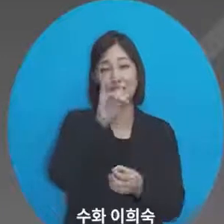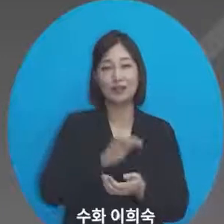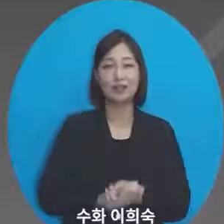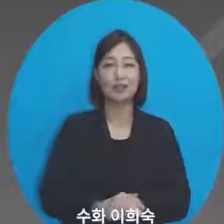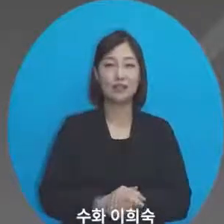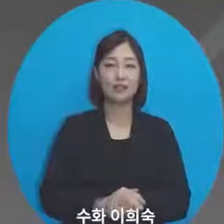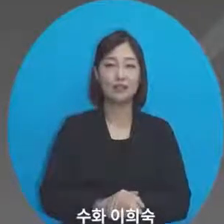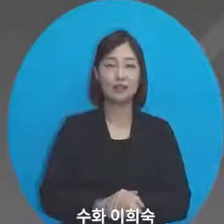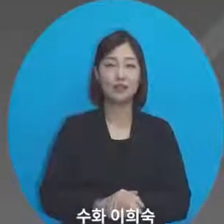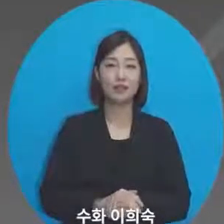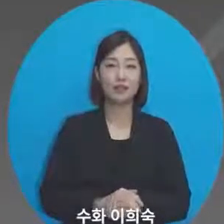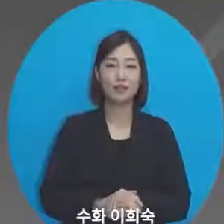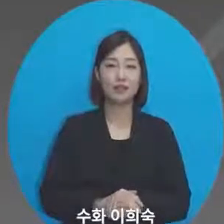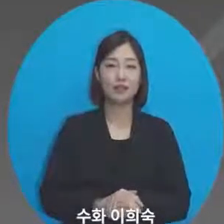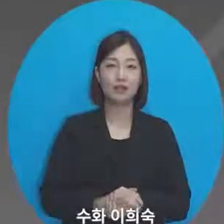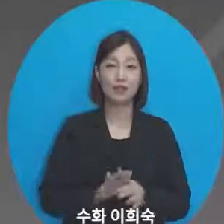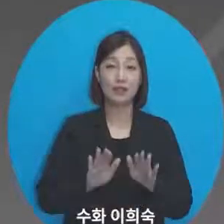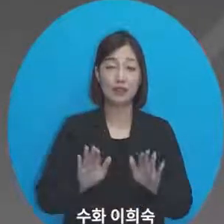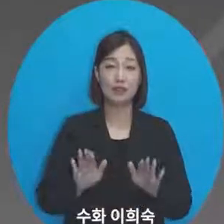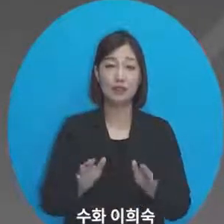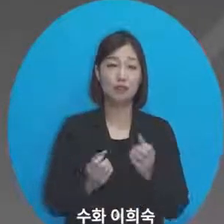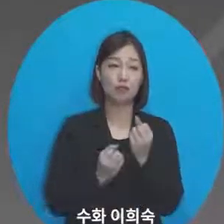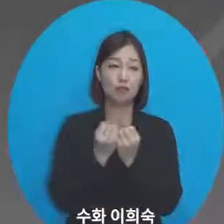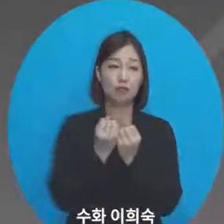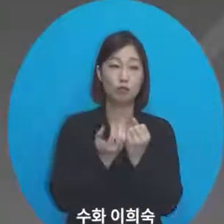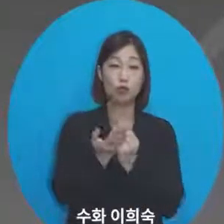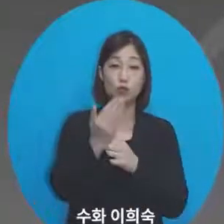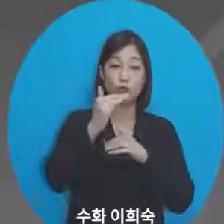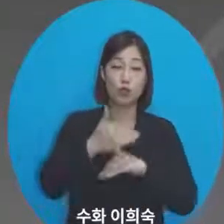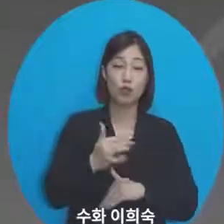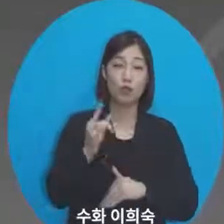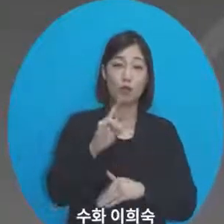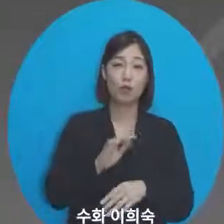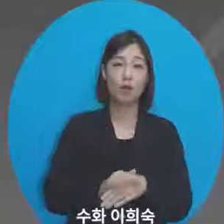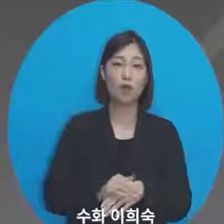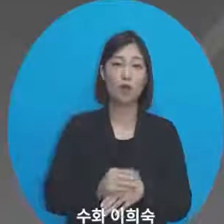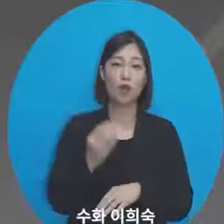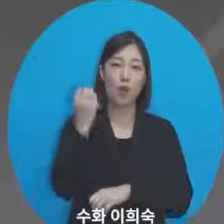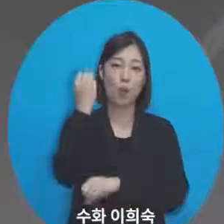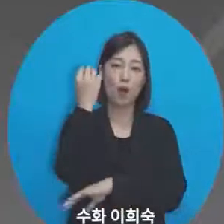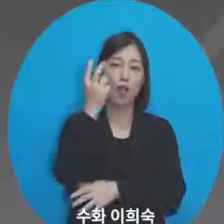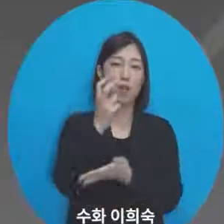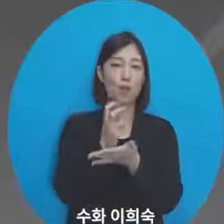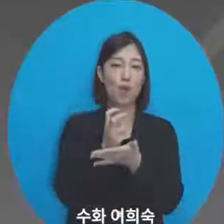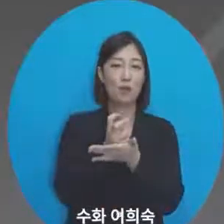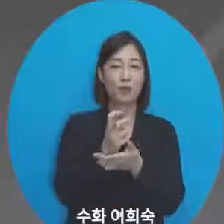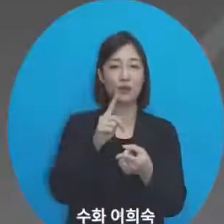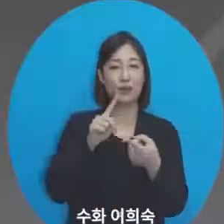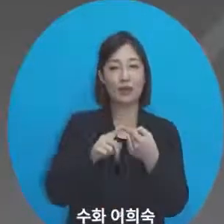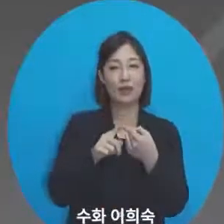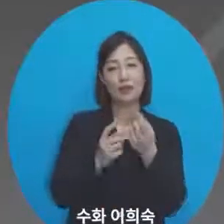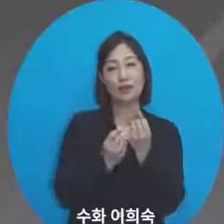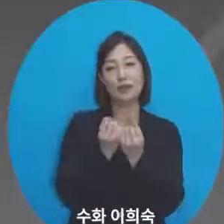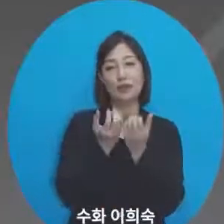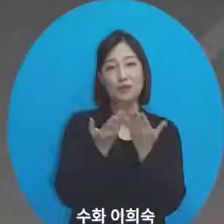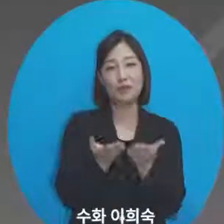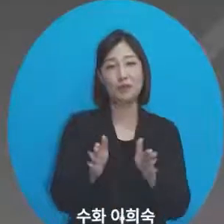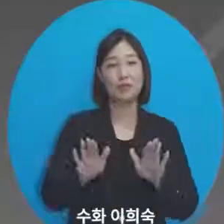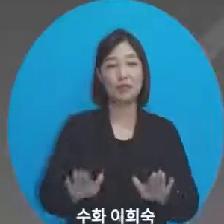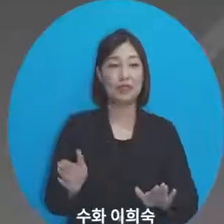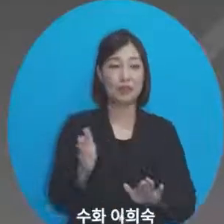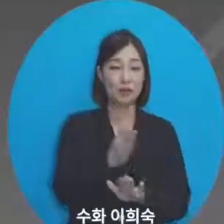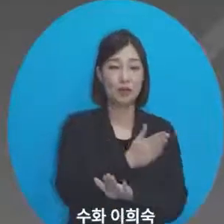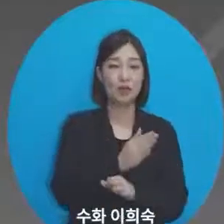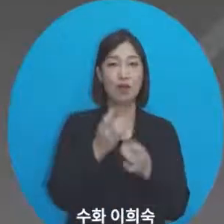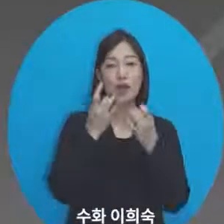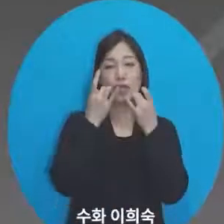지금까지는 어떤 기존의 법규에 의해서 새로 기준을 만든 것들을 봤으면 지금은